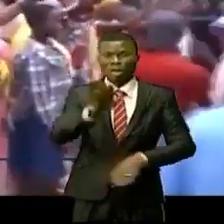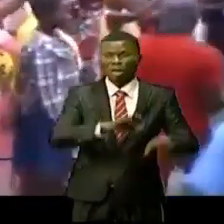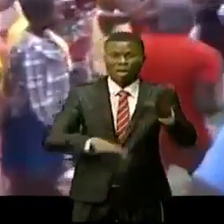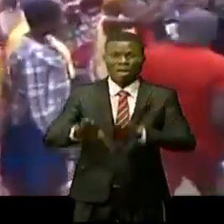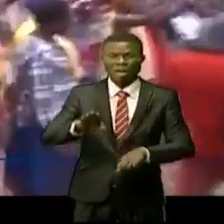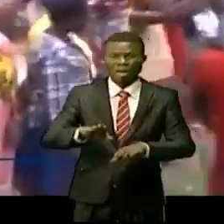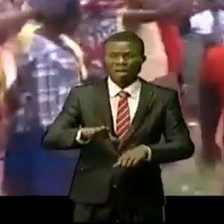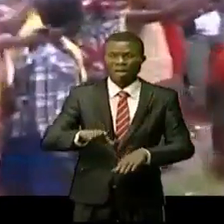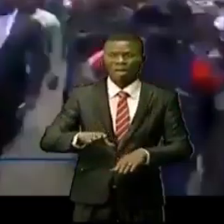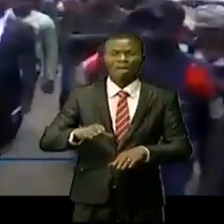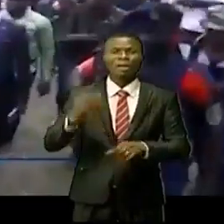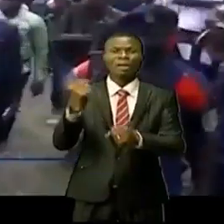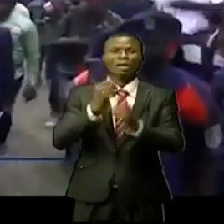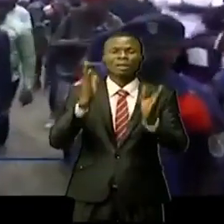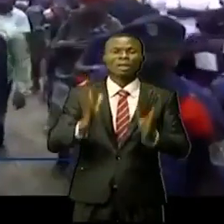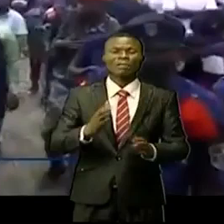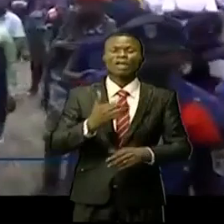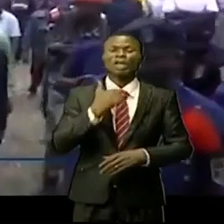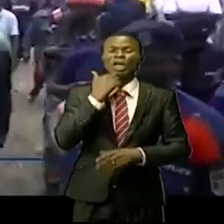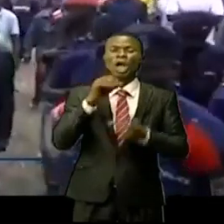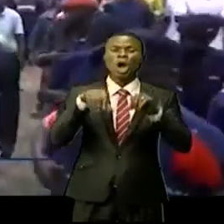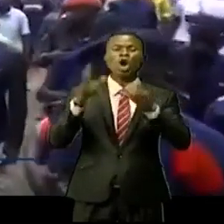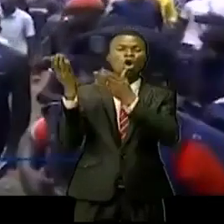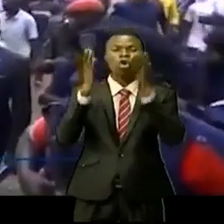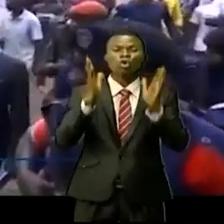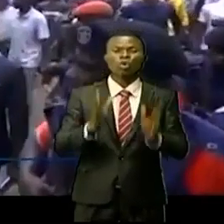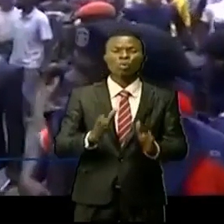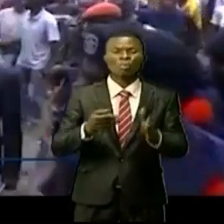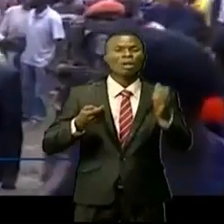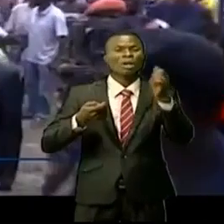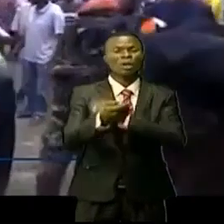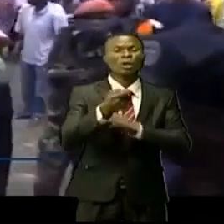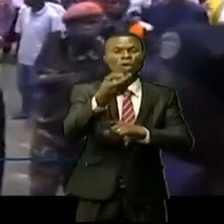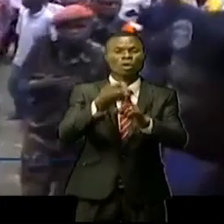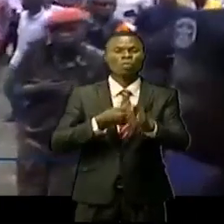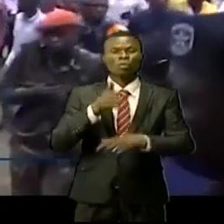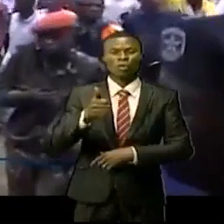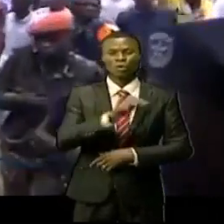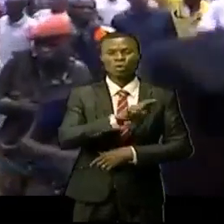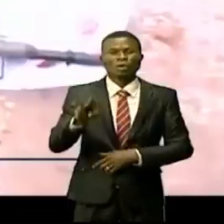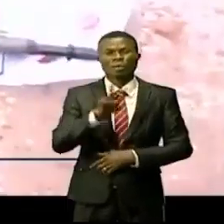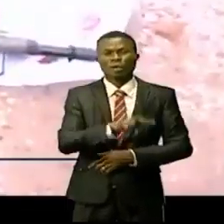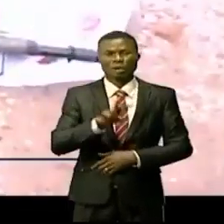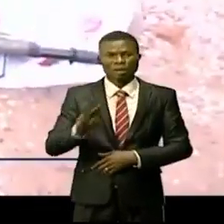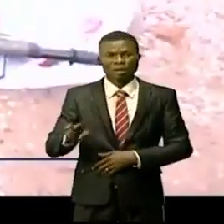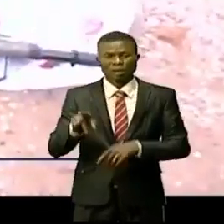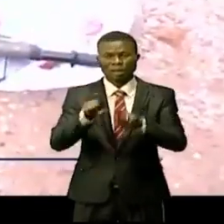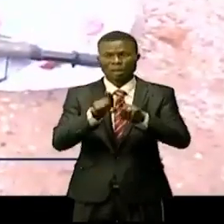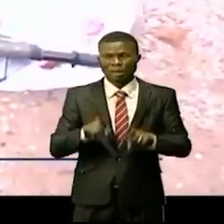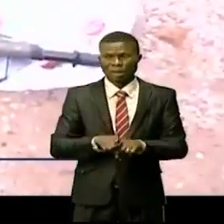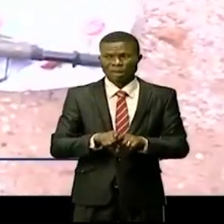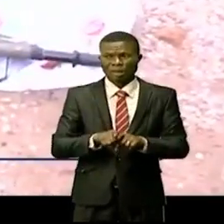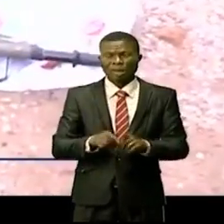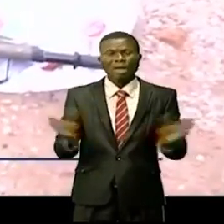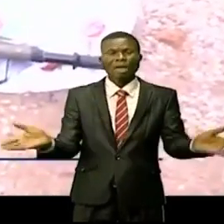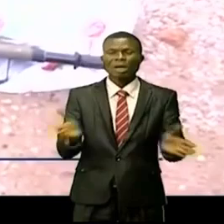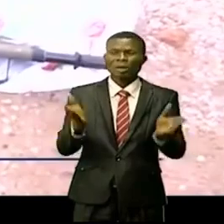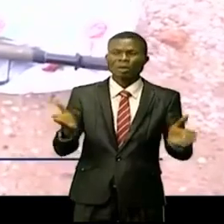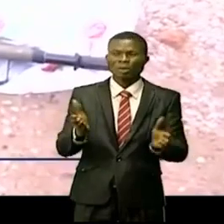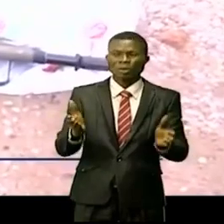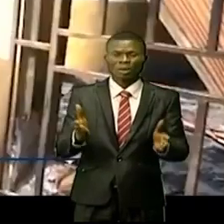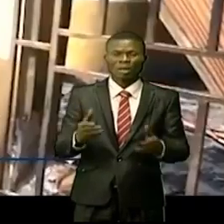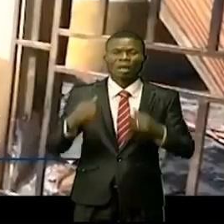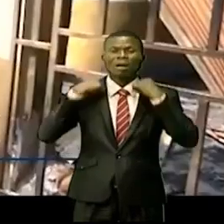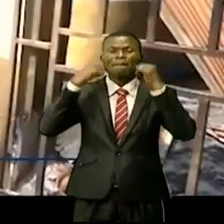homme opérateur économique assassiné au début du mois de janvier 2022 et apporter un réconfort. Les